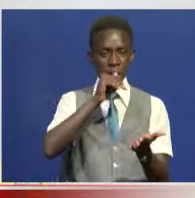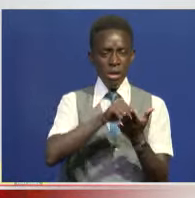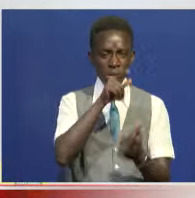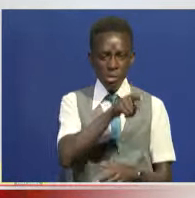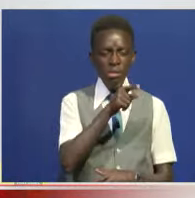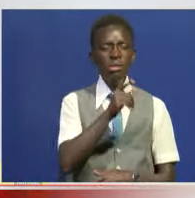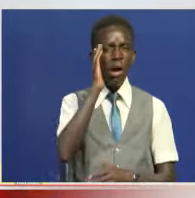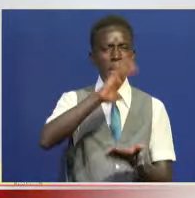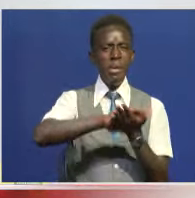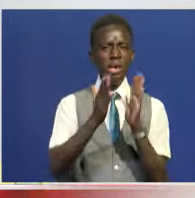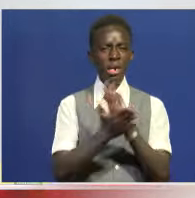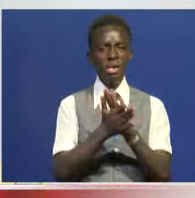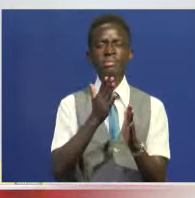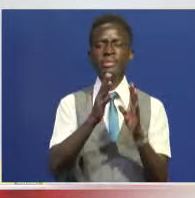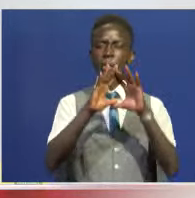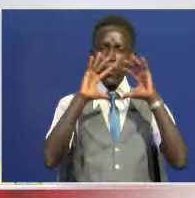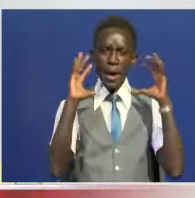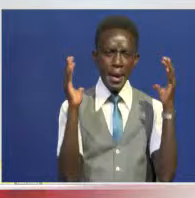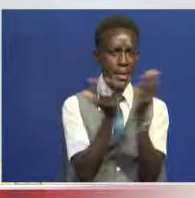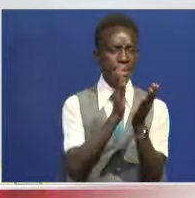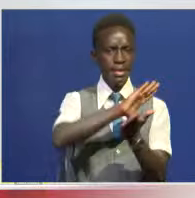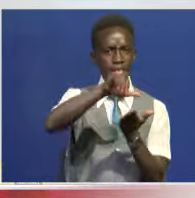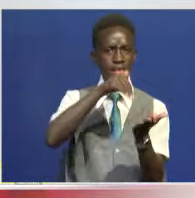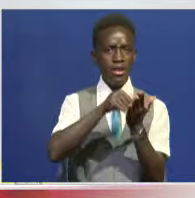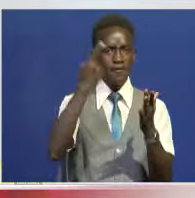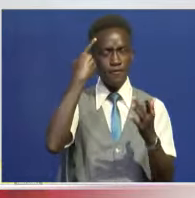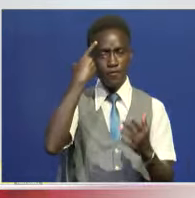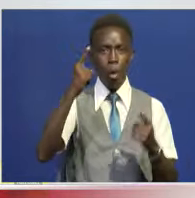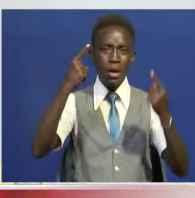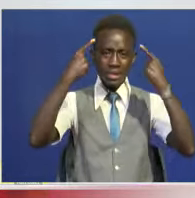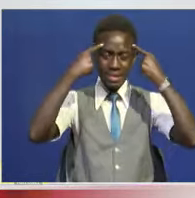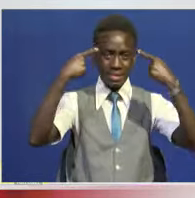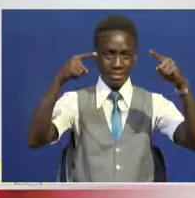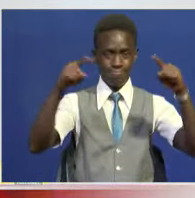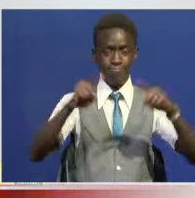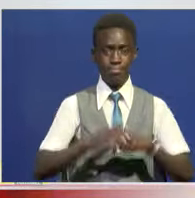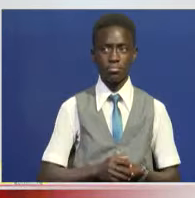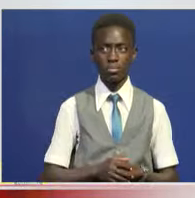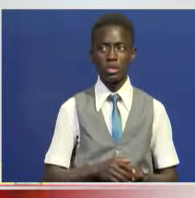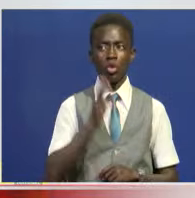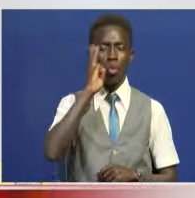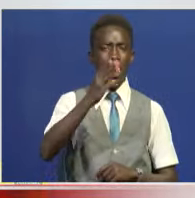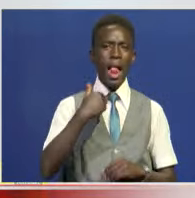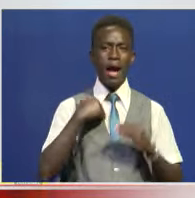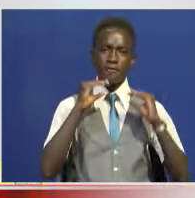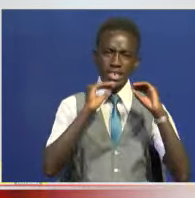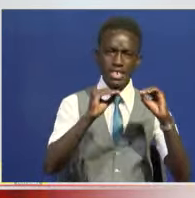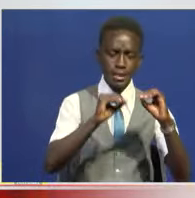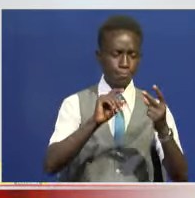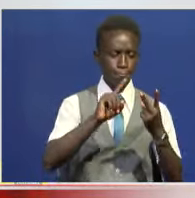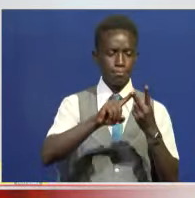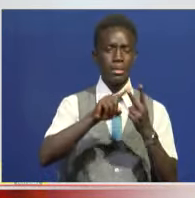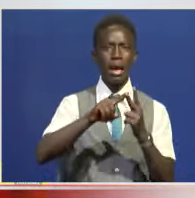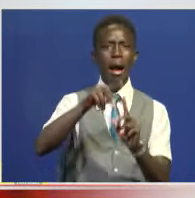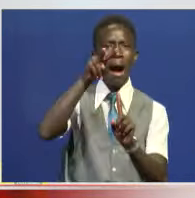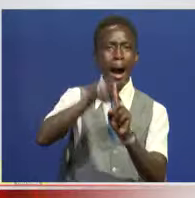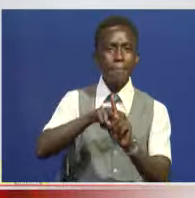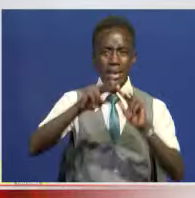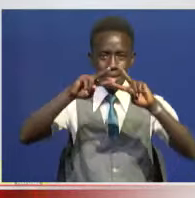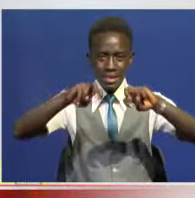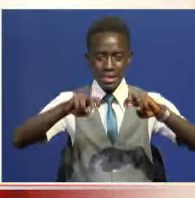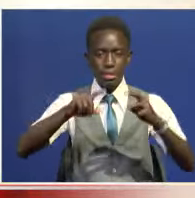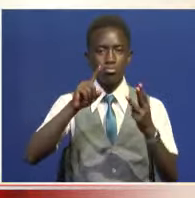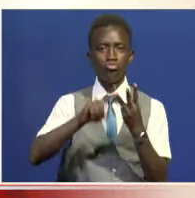excellence. It will combine theoretical teaching, applied research, and practical